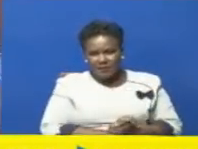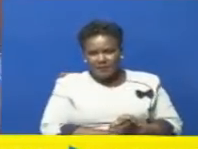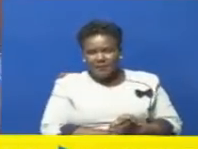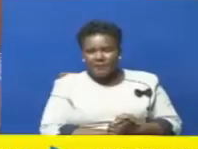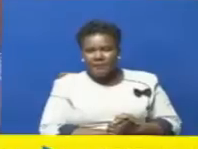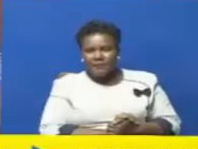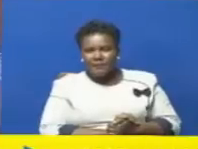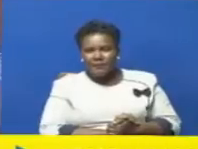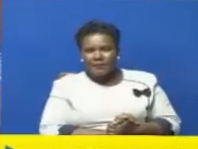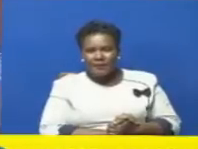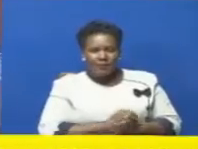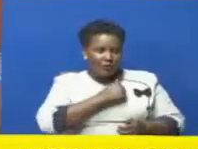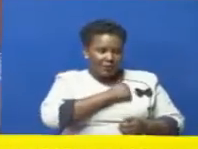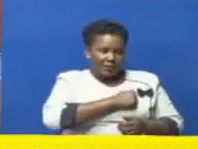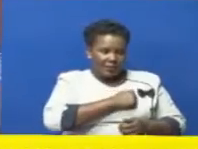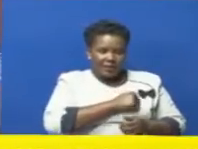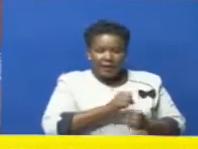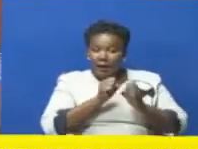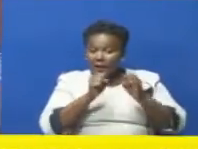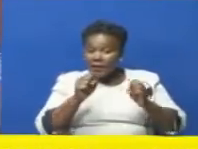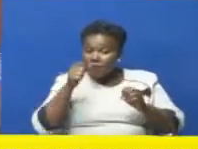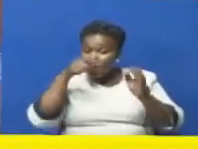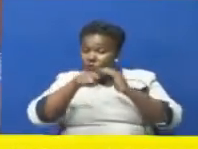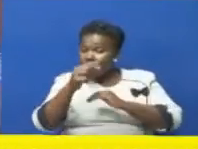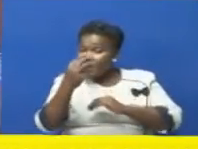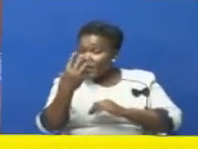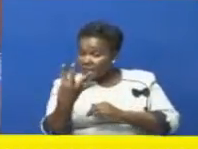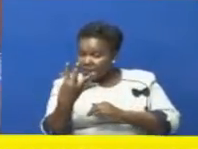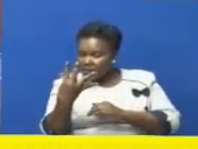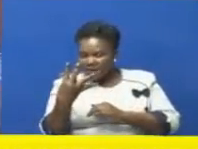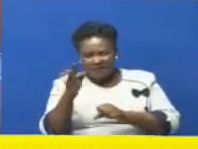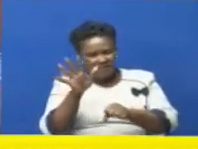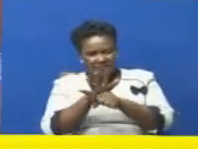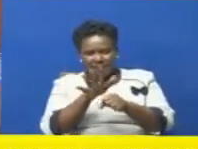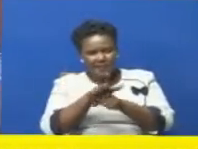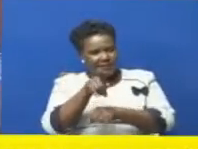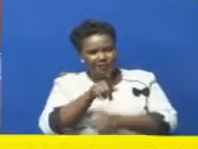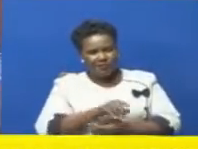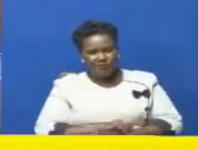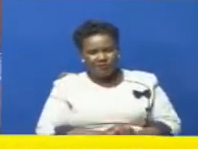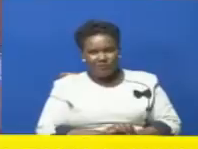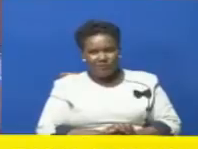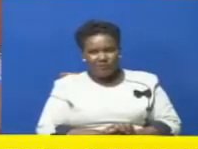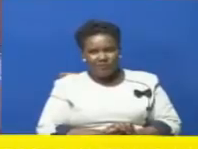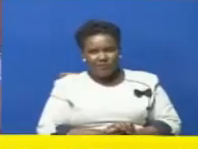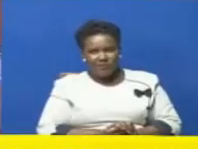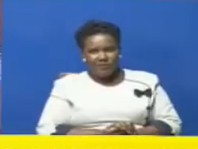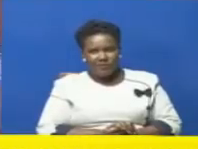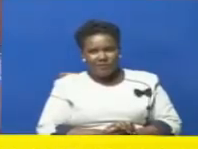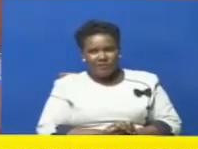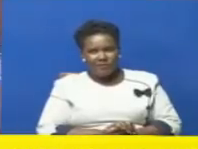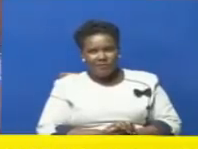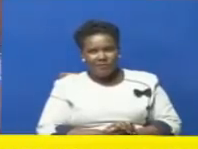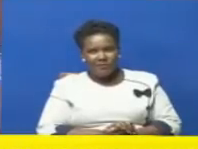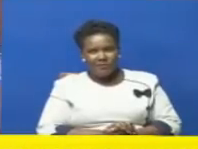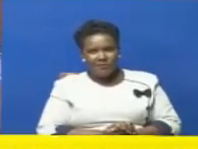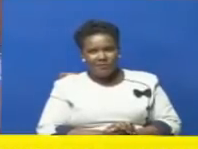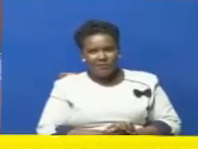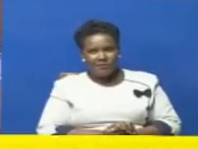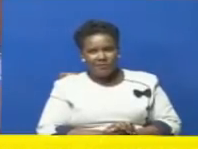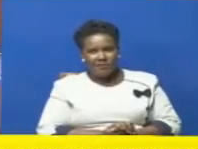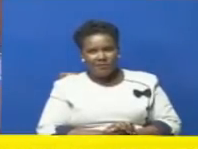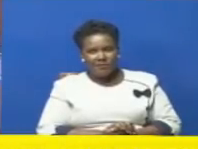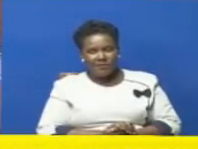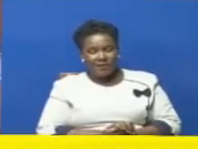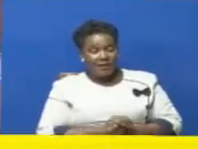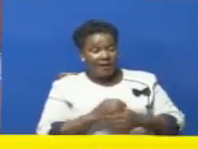ukaisha. Mnasikitika lakini nne ni nyingi. Nne ni nyingi kwa kweli. Na ukiangalia tayari mchezaji ambaye